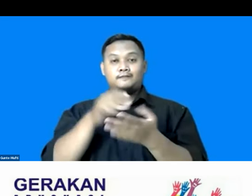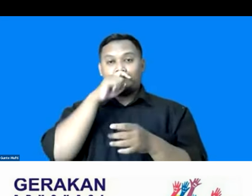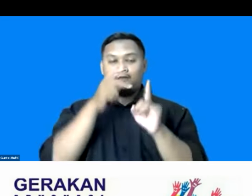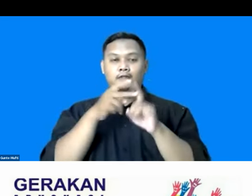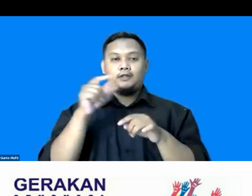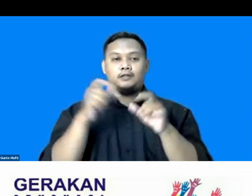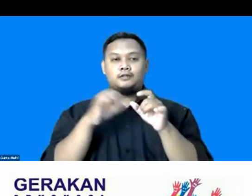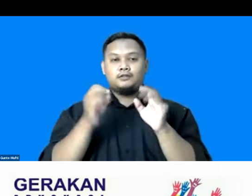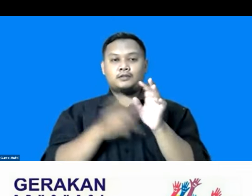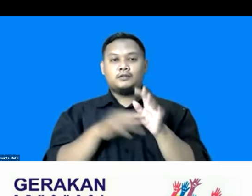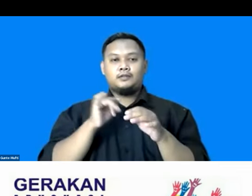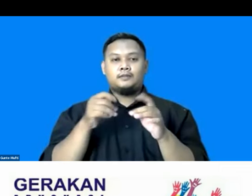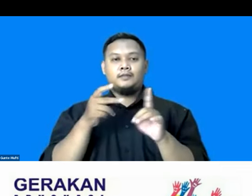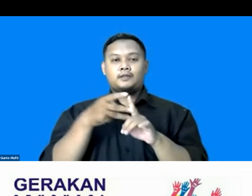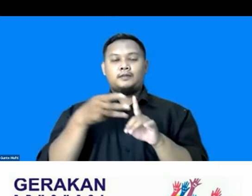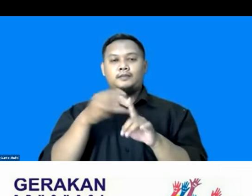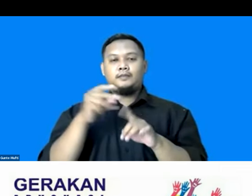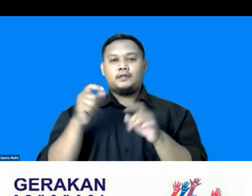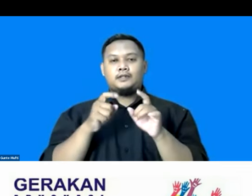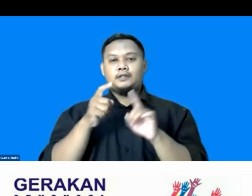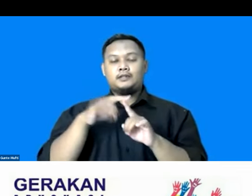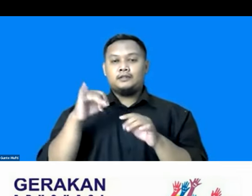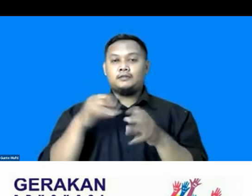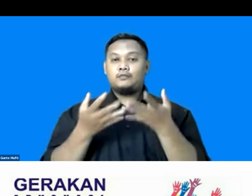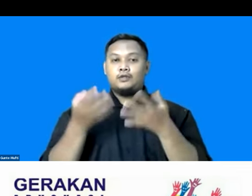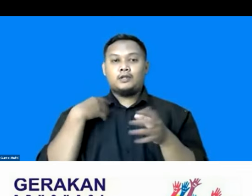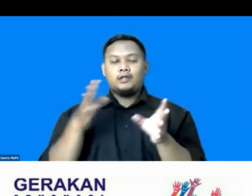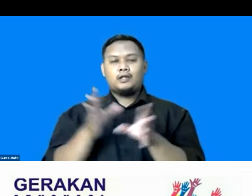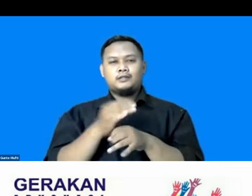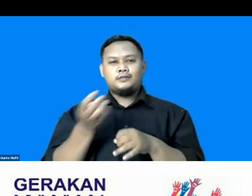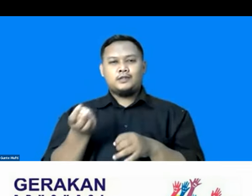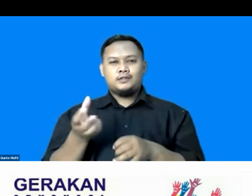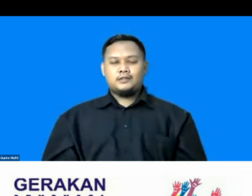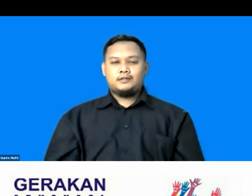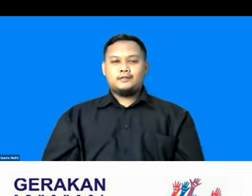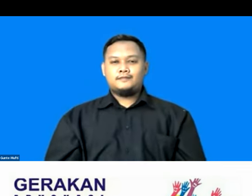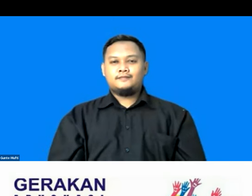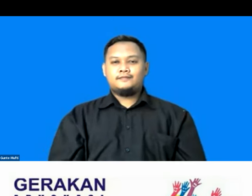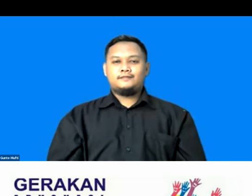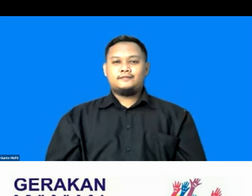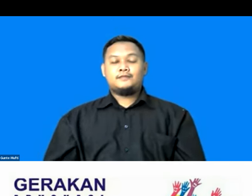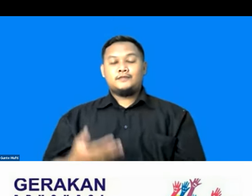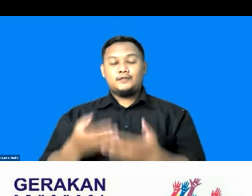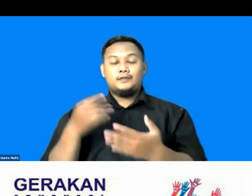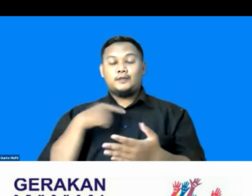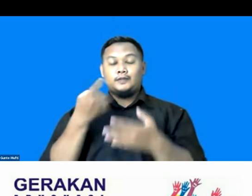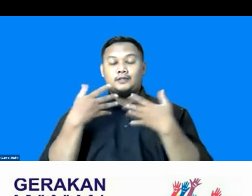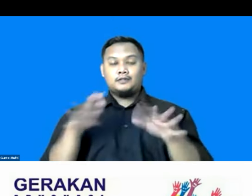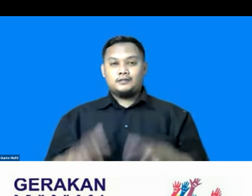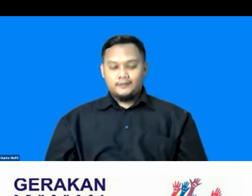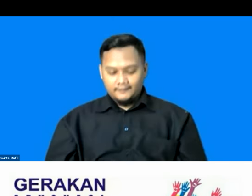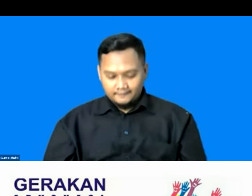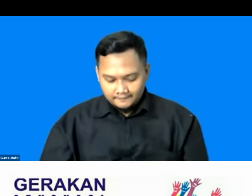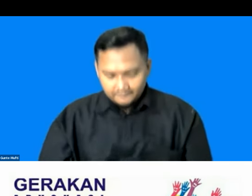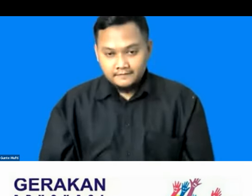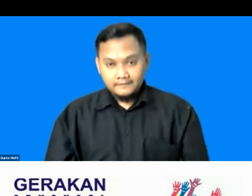Saya kembalikan ke Bu Sarah. Ada mungkin simpulan sedikit Bu, mungkin sebelum acara kita selesai. Jadi